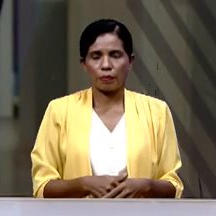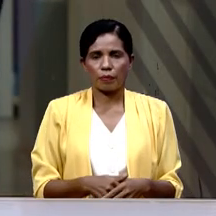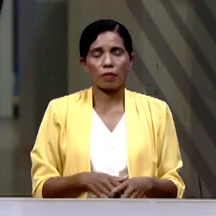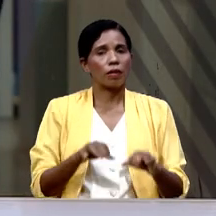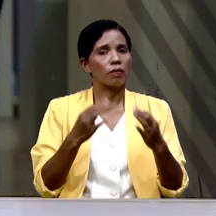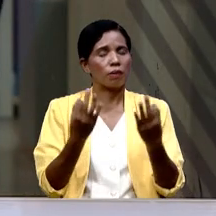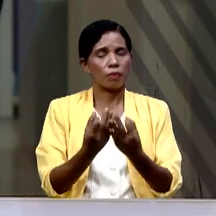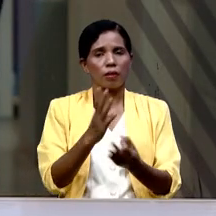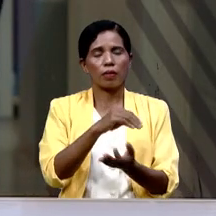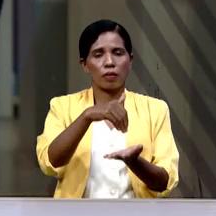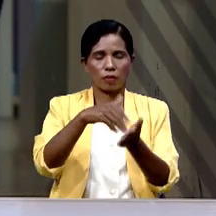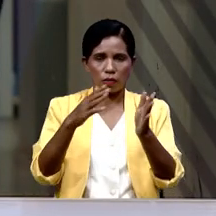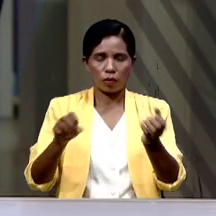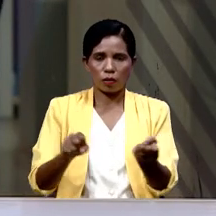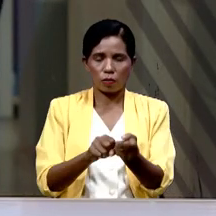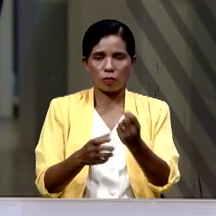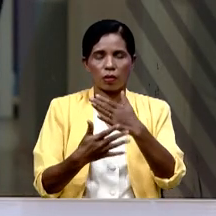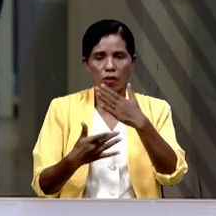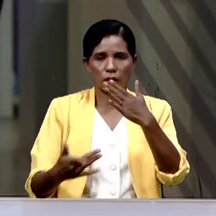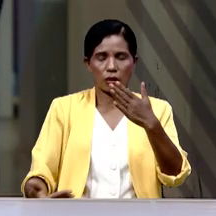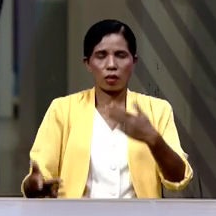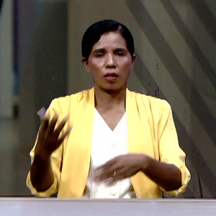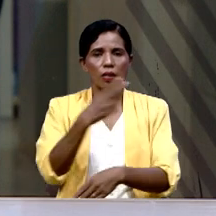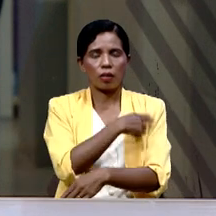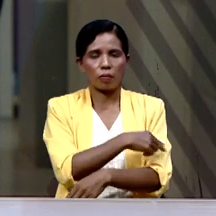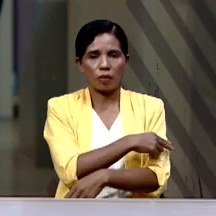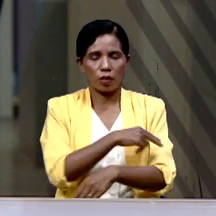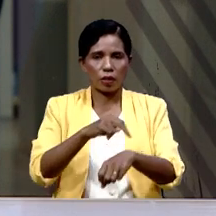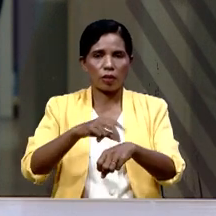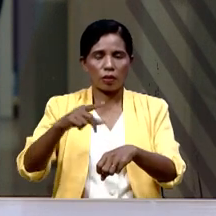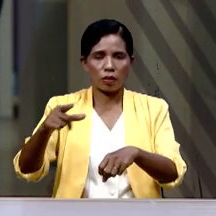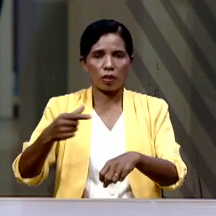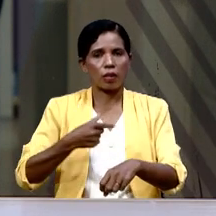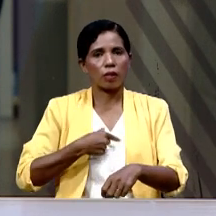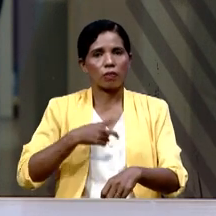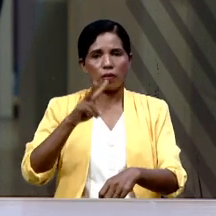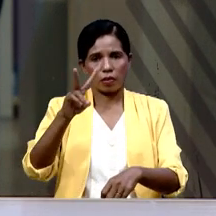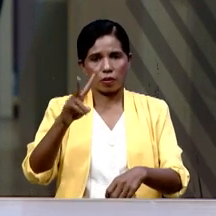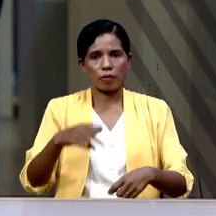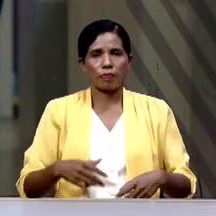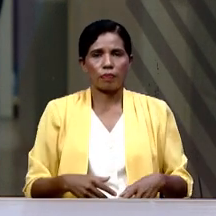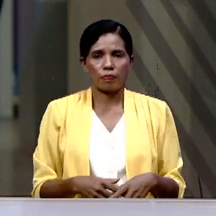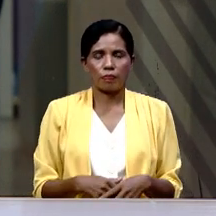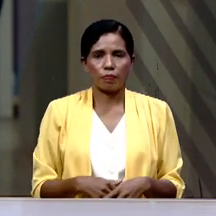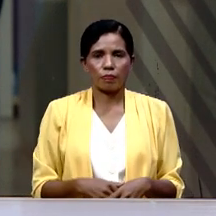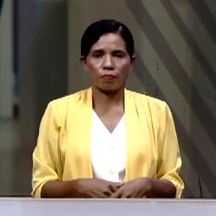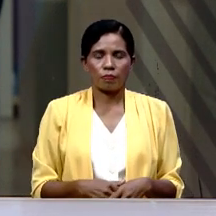Família no estudante Sira contribuirá para Banco de Sangue Hospital Nacional Guido Valadares.